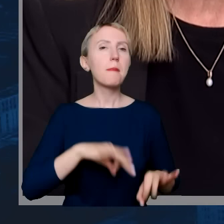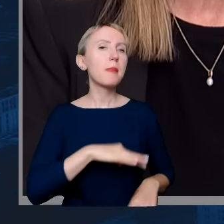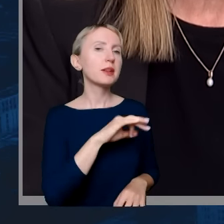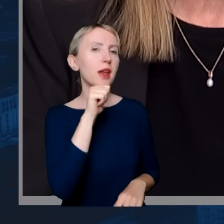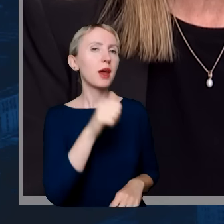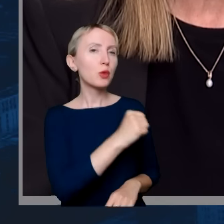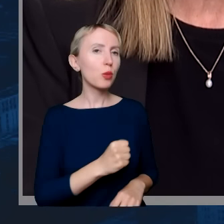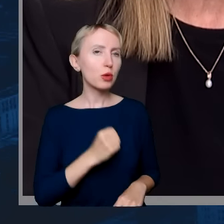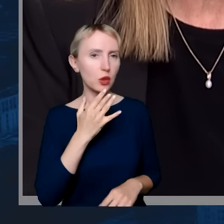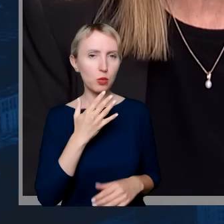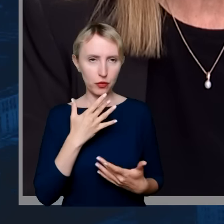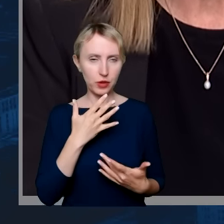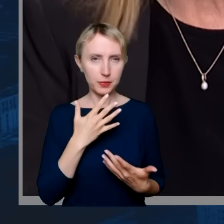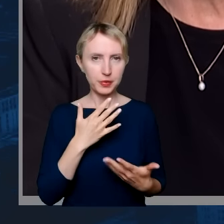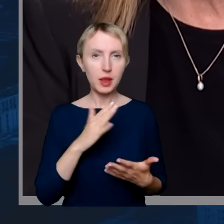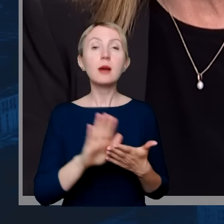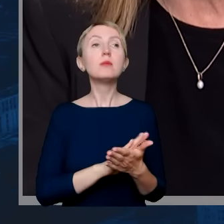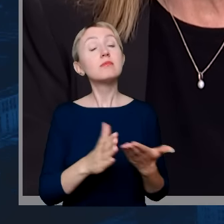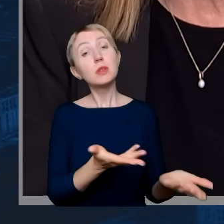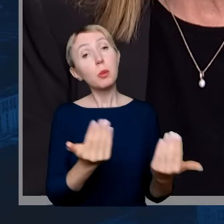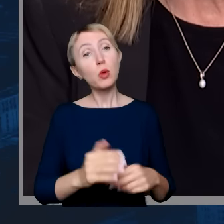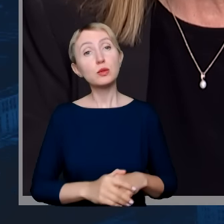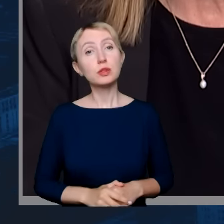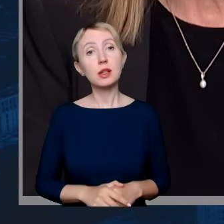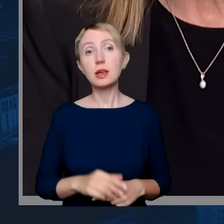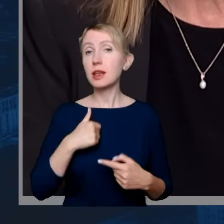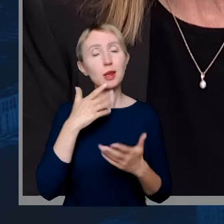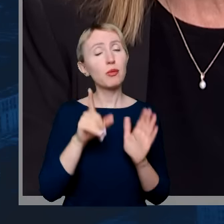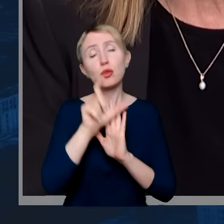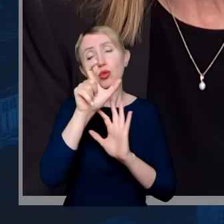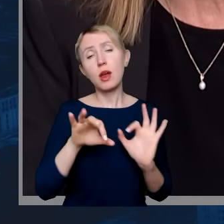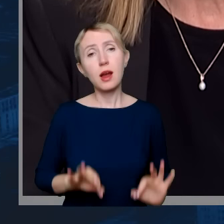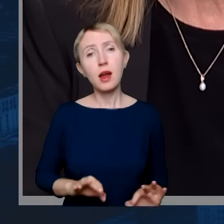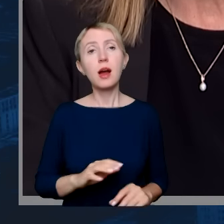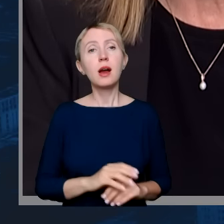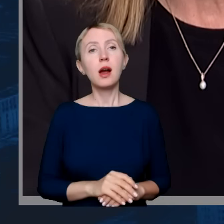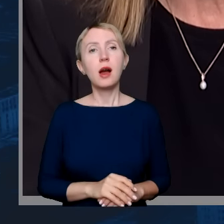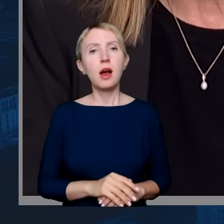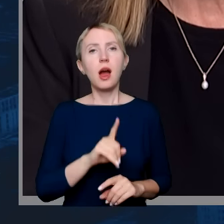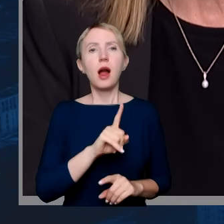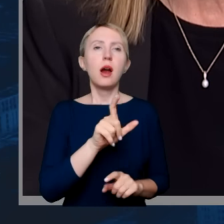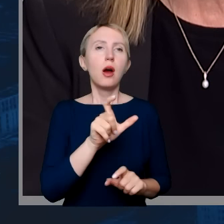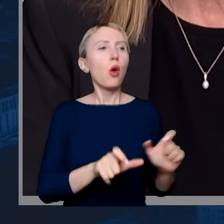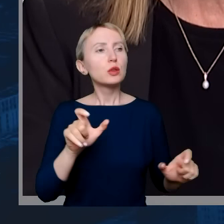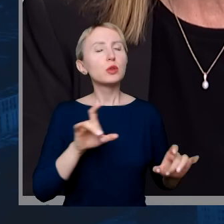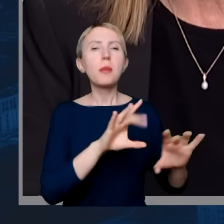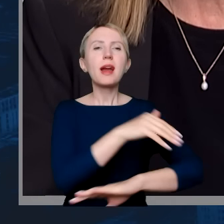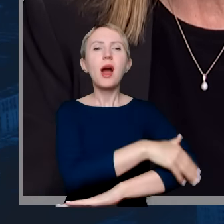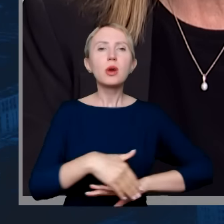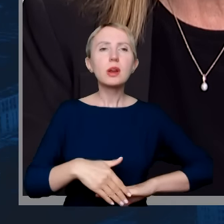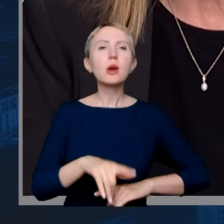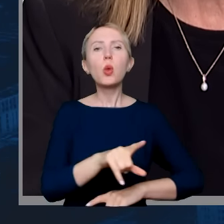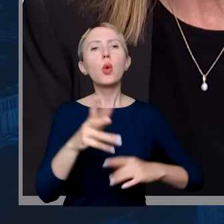pani europoseł mówi, przeproście. Ja nie mówię tego do pana senatora, ale do tych, którzy biegali przy granicy,